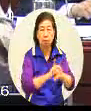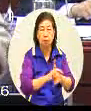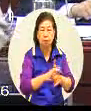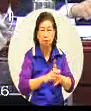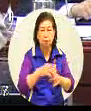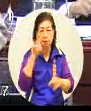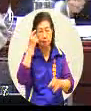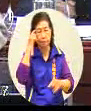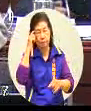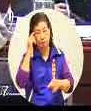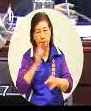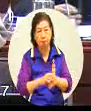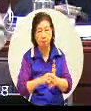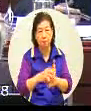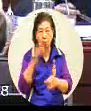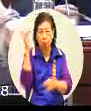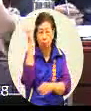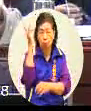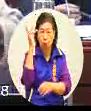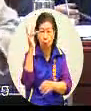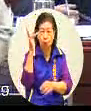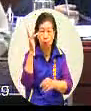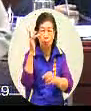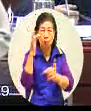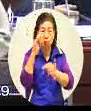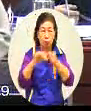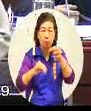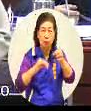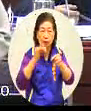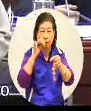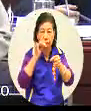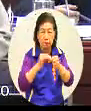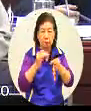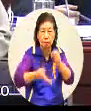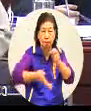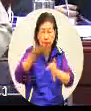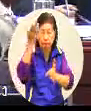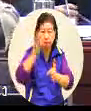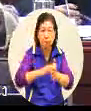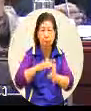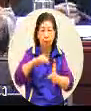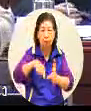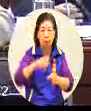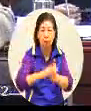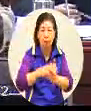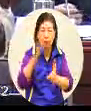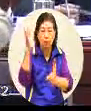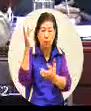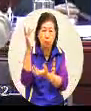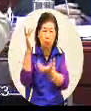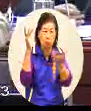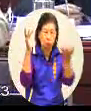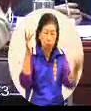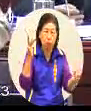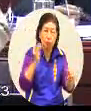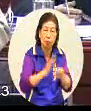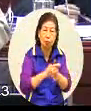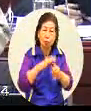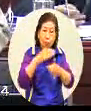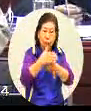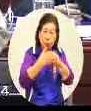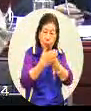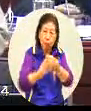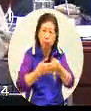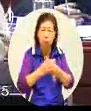冬你行甲煞，啊，你敢会当保障未来啊？恁一定平安？ 啊，这总是有人真侪无相关意